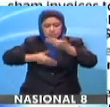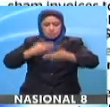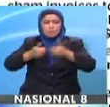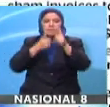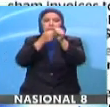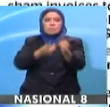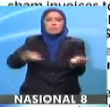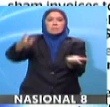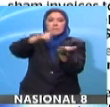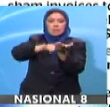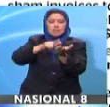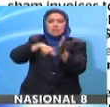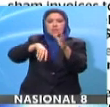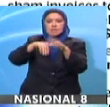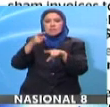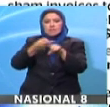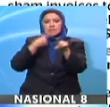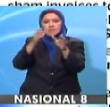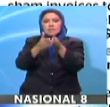dikeluarkan Akhbar